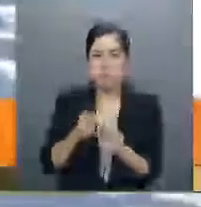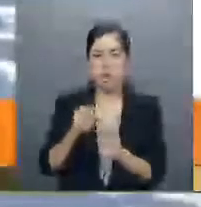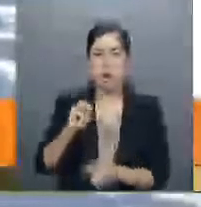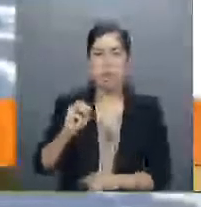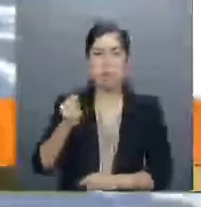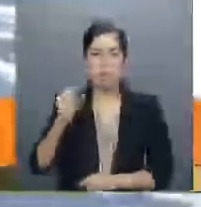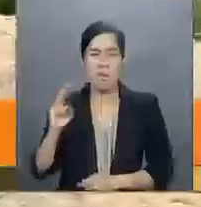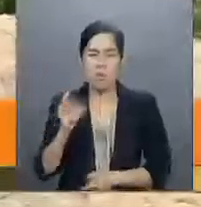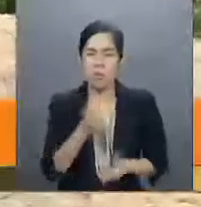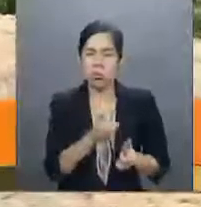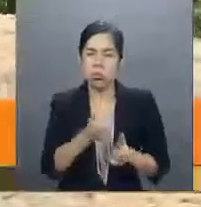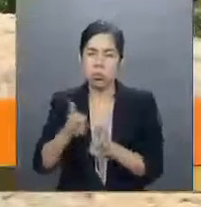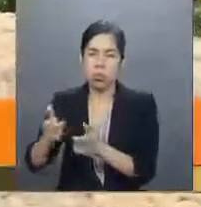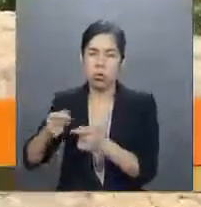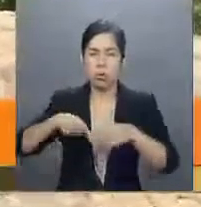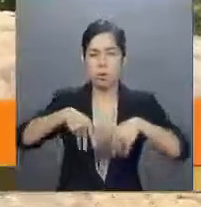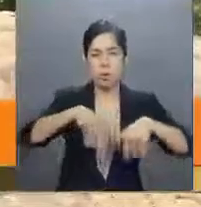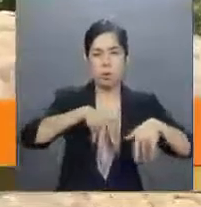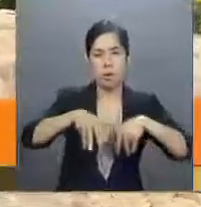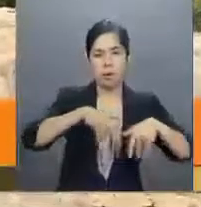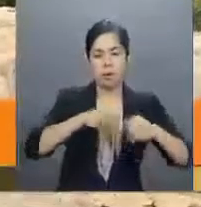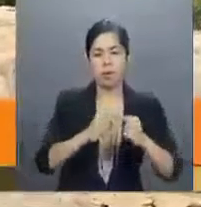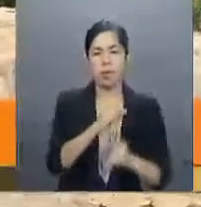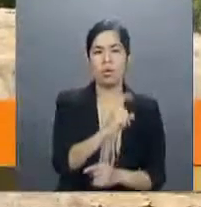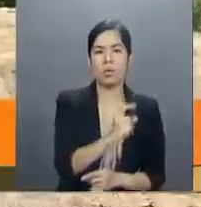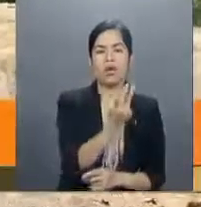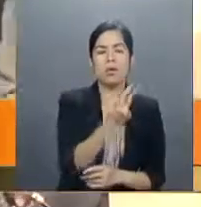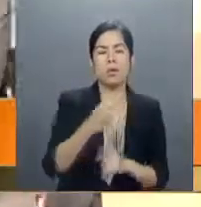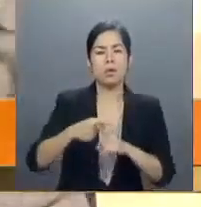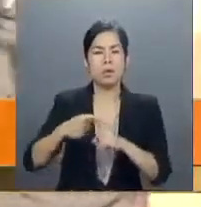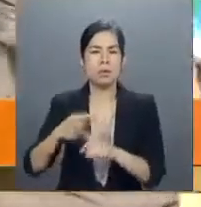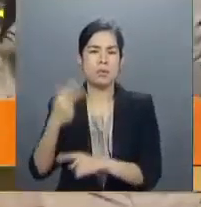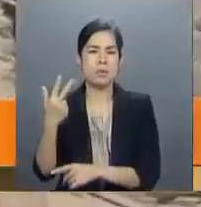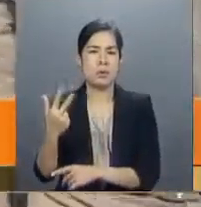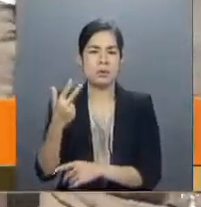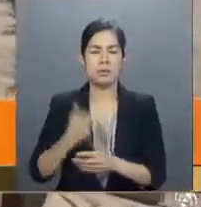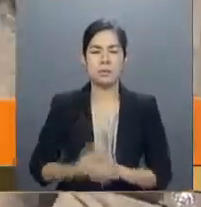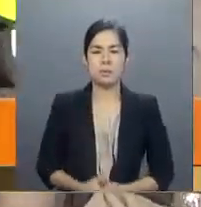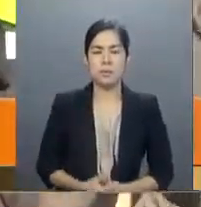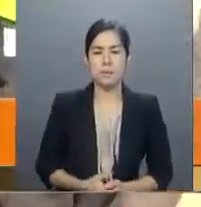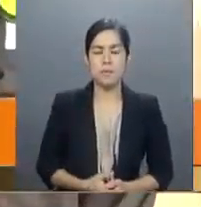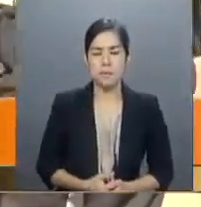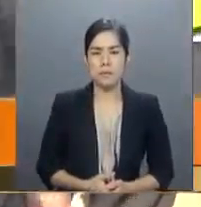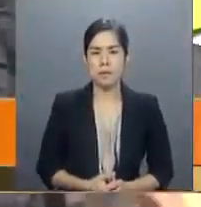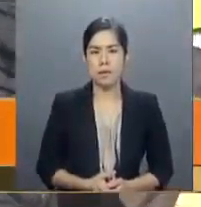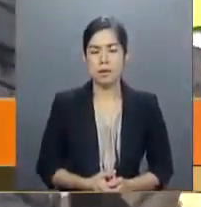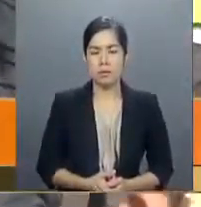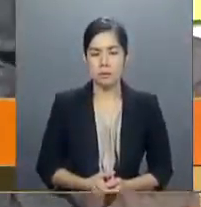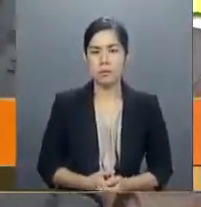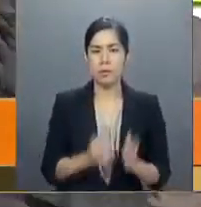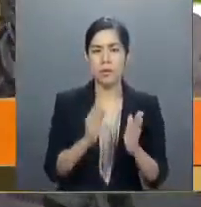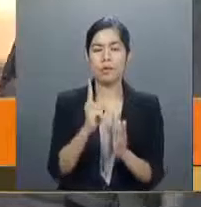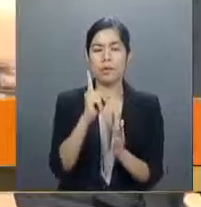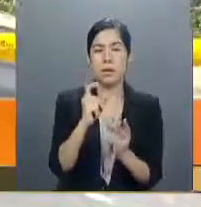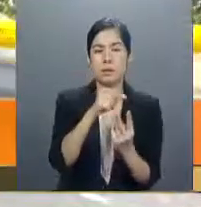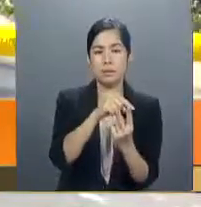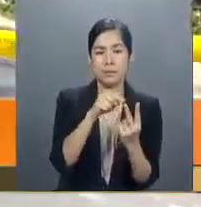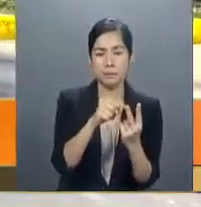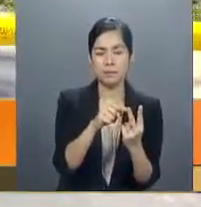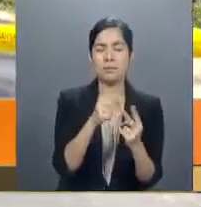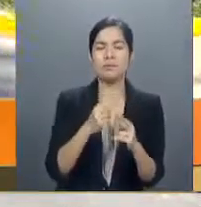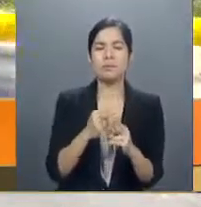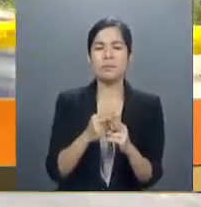ำหมู่บ้านทำให้มีผู้เสียชีวิต2คนและบาดเจ็บ3คนนะคะโดยหนึ่งในผู้เสียชีวิตคือนายอานุวาสุหล